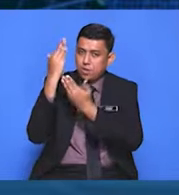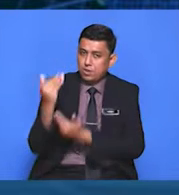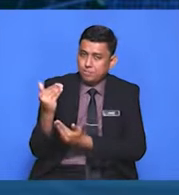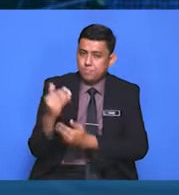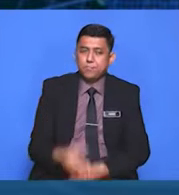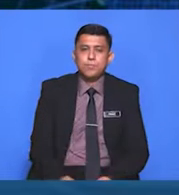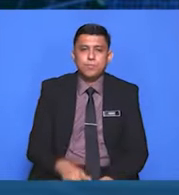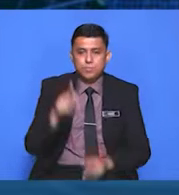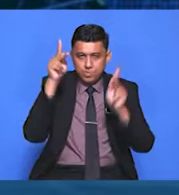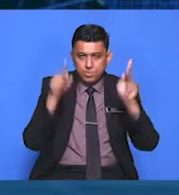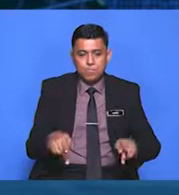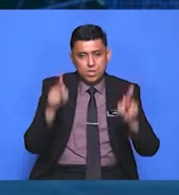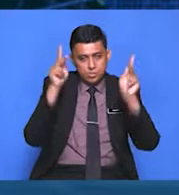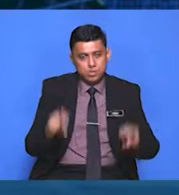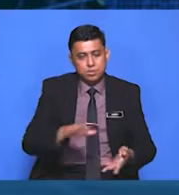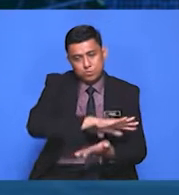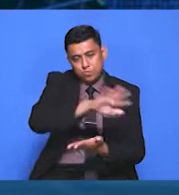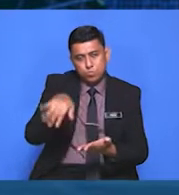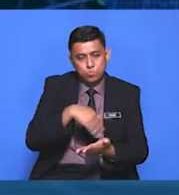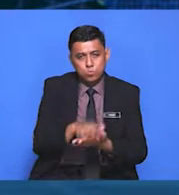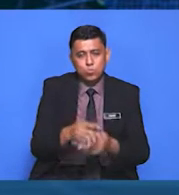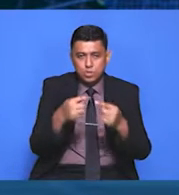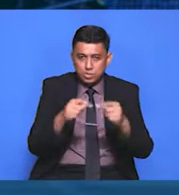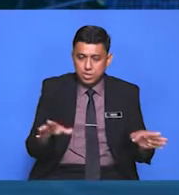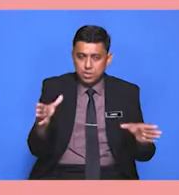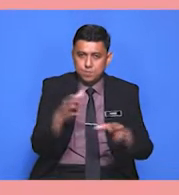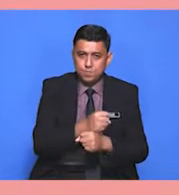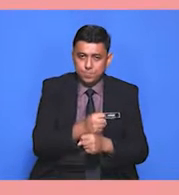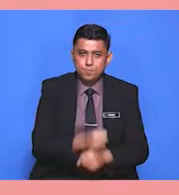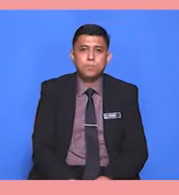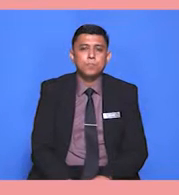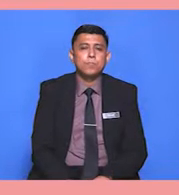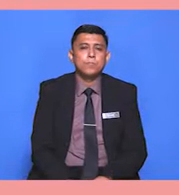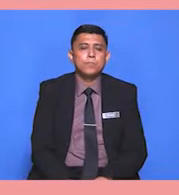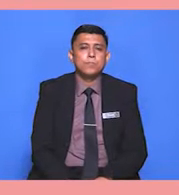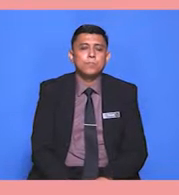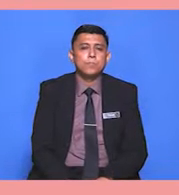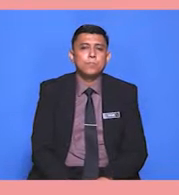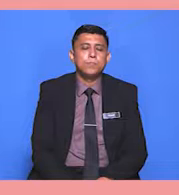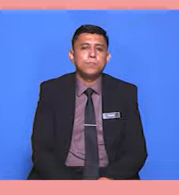mengharapkan pelajar-pelajar semua telah dapat,